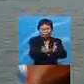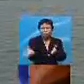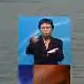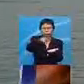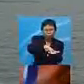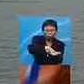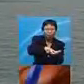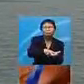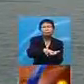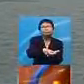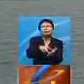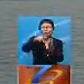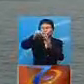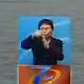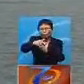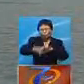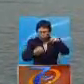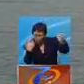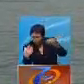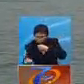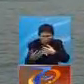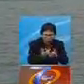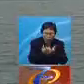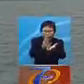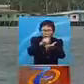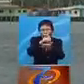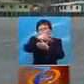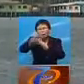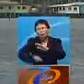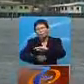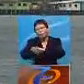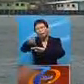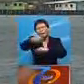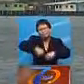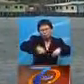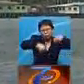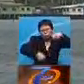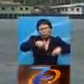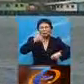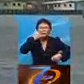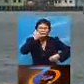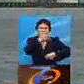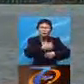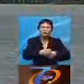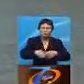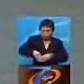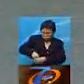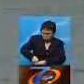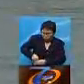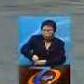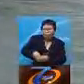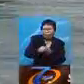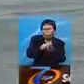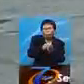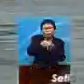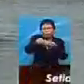lantai suspek kemudiannya menggeledah kapal Nelan itu sebelum Melarikan beg pakaian telefon bimbit dan dompet milik bebera